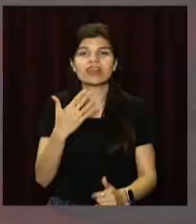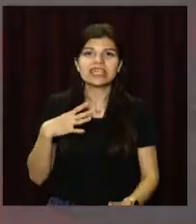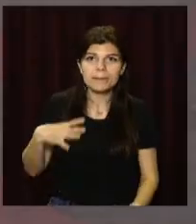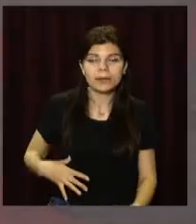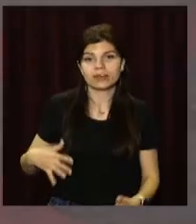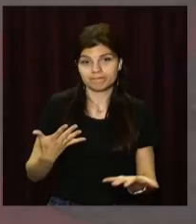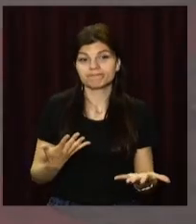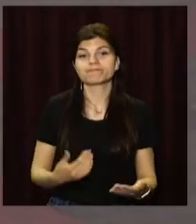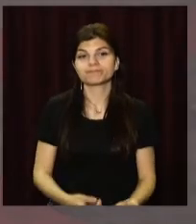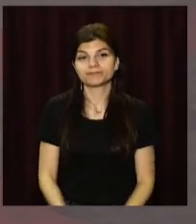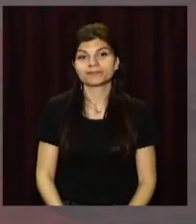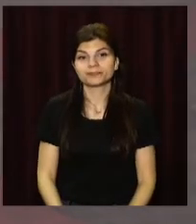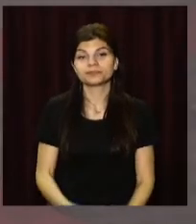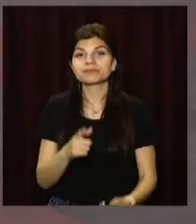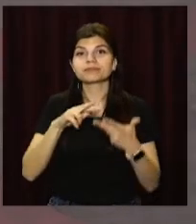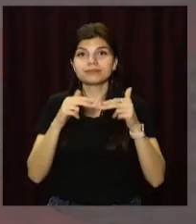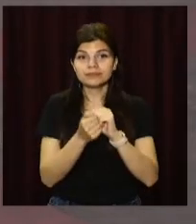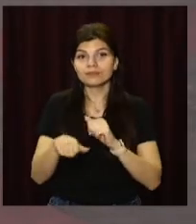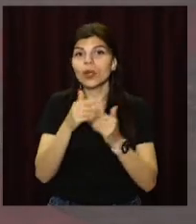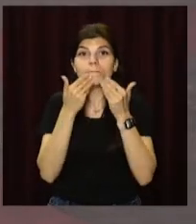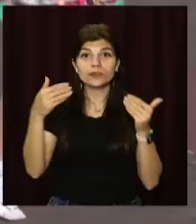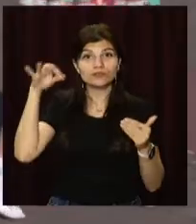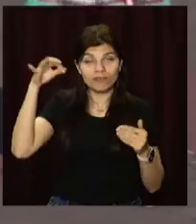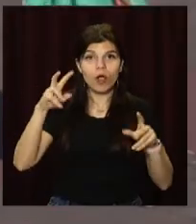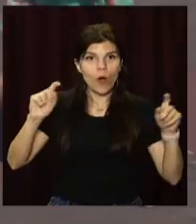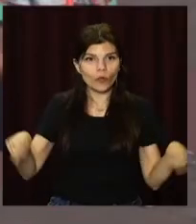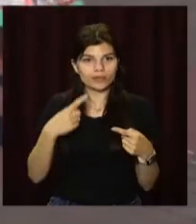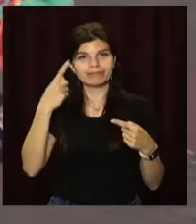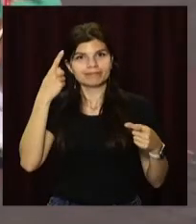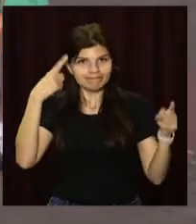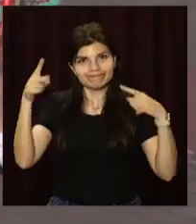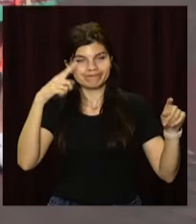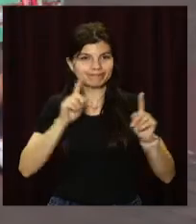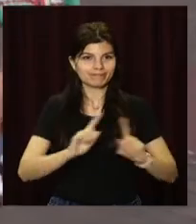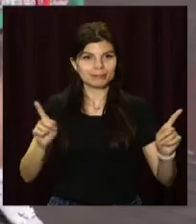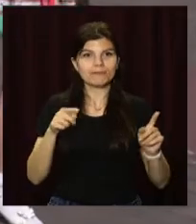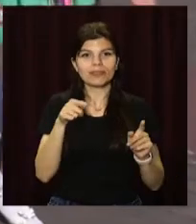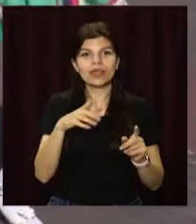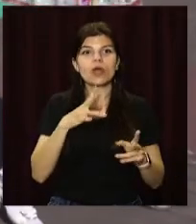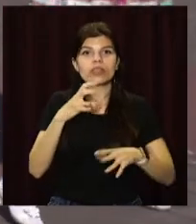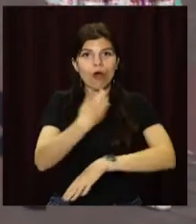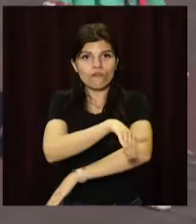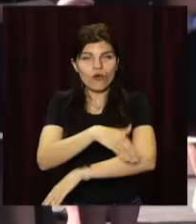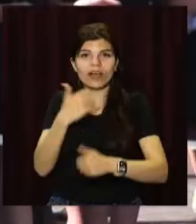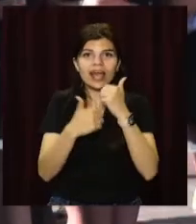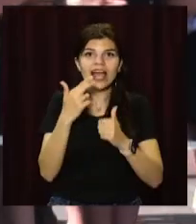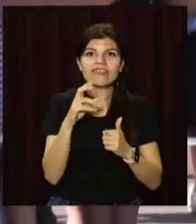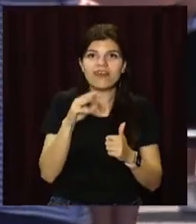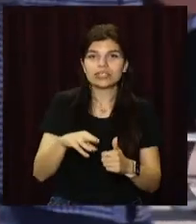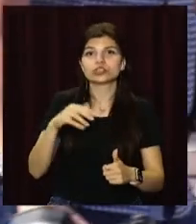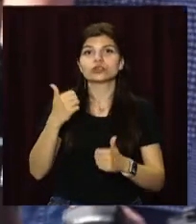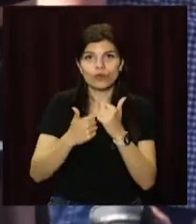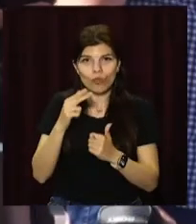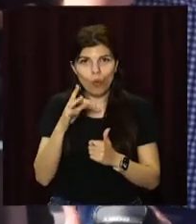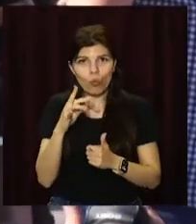терпіння. У Кам'янському до організації останніх дзвоників підійшли креативно. Заклади влаштовували на вулиці квести, змагання та